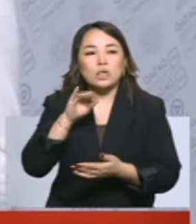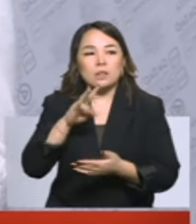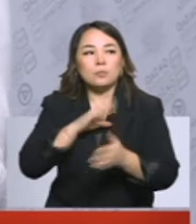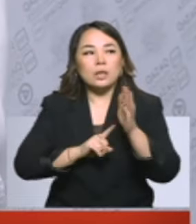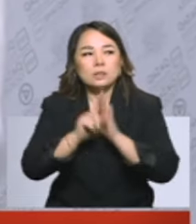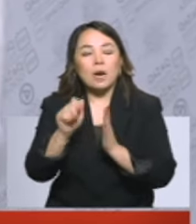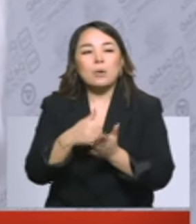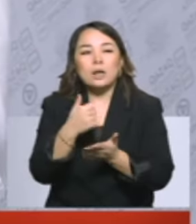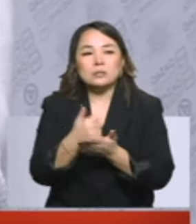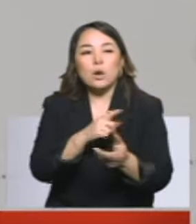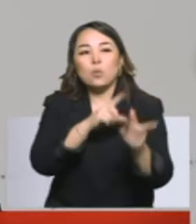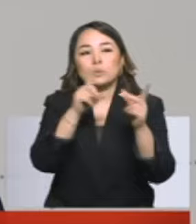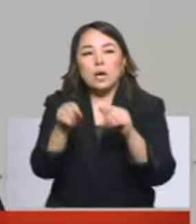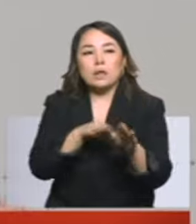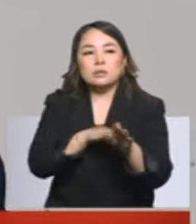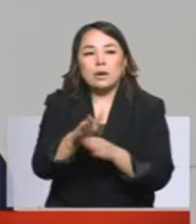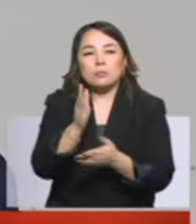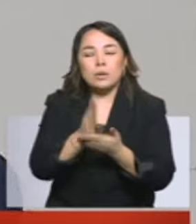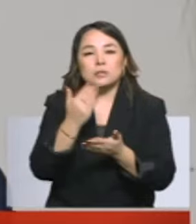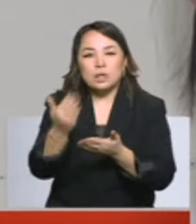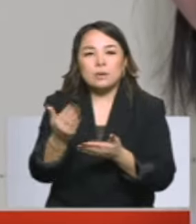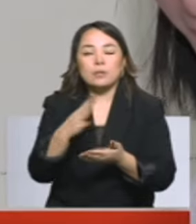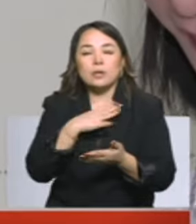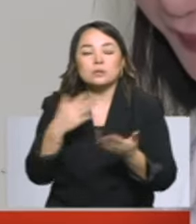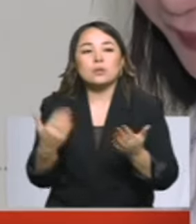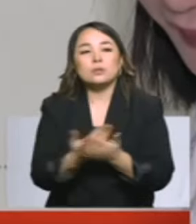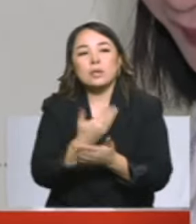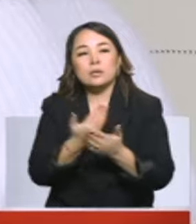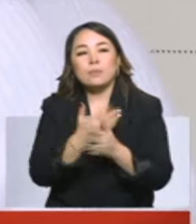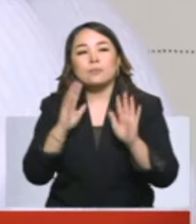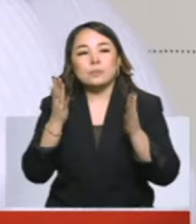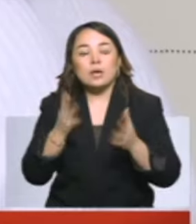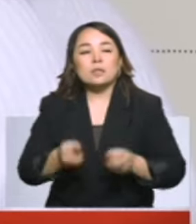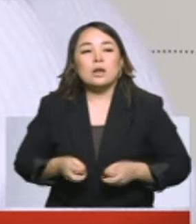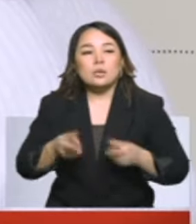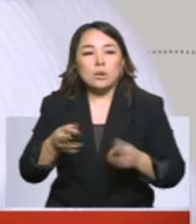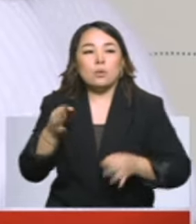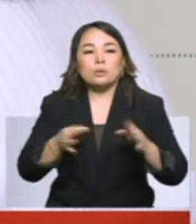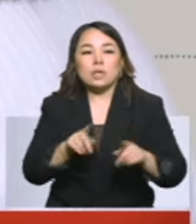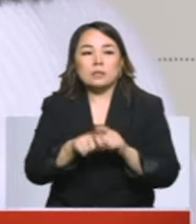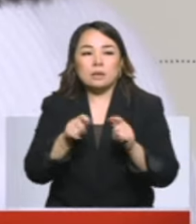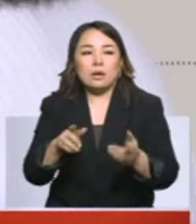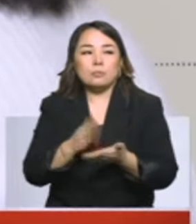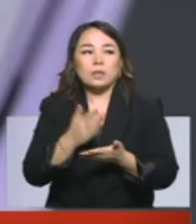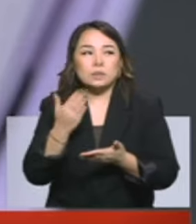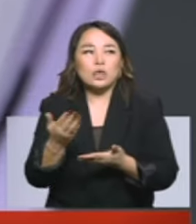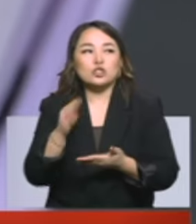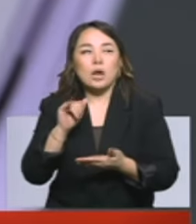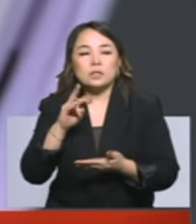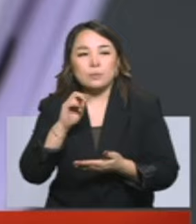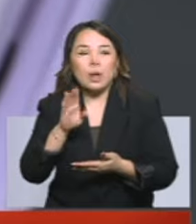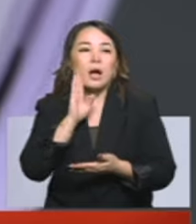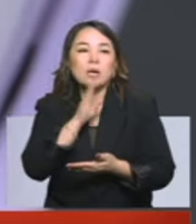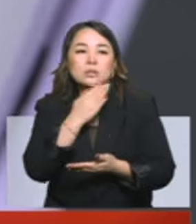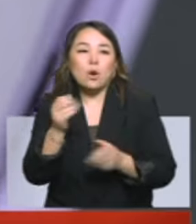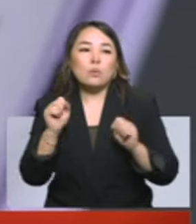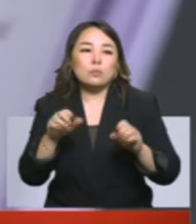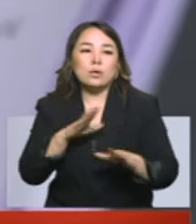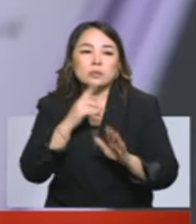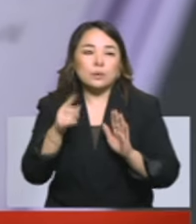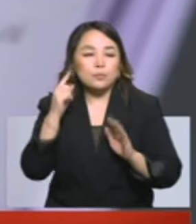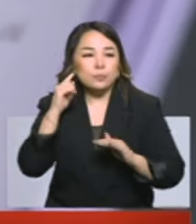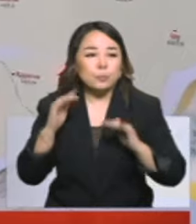басты мақсаты орындалды дейді. Шымшытырман, бұл іске қатысты қылмыстық іс қозғалған, Жәнібектің анасы болу мүмкін